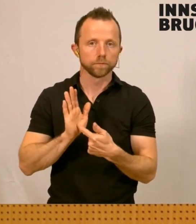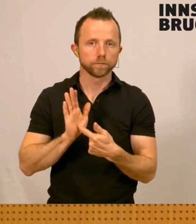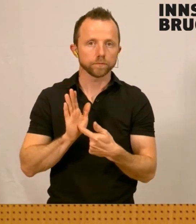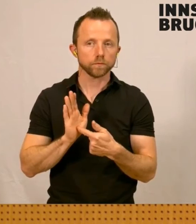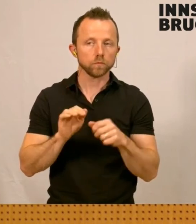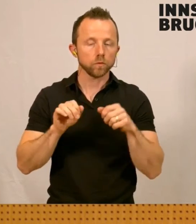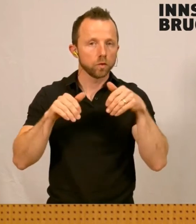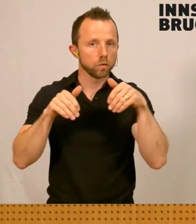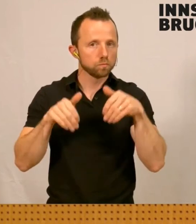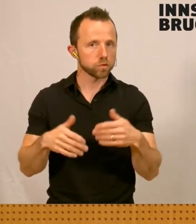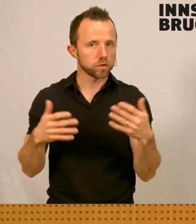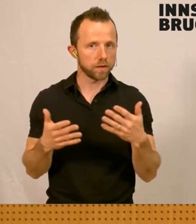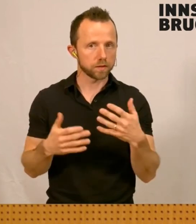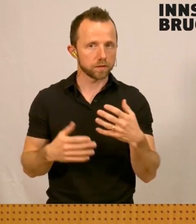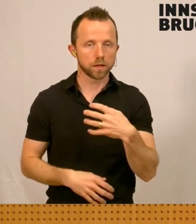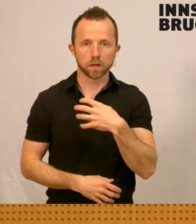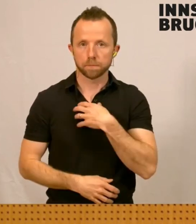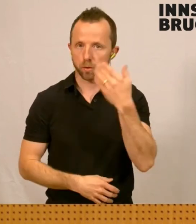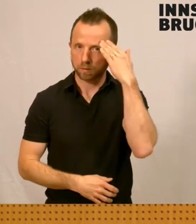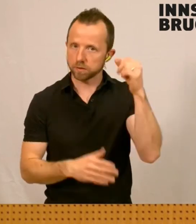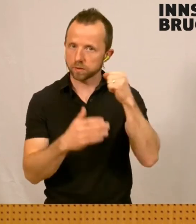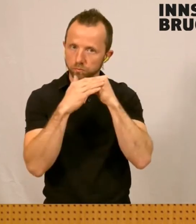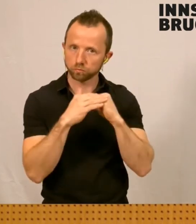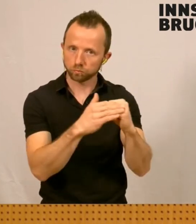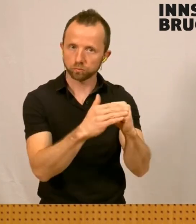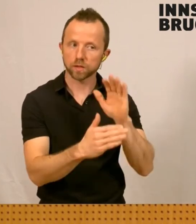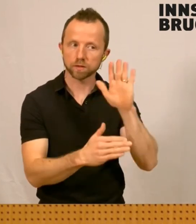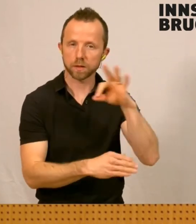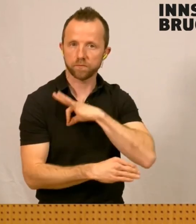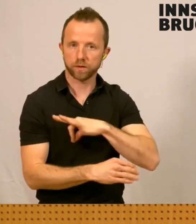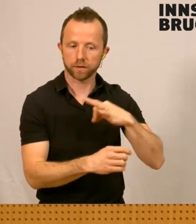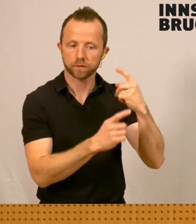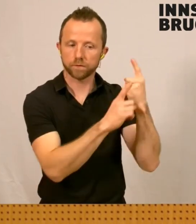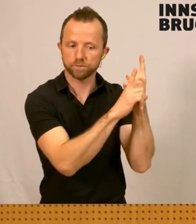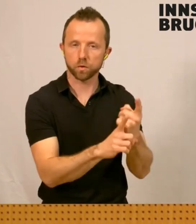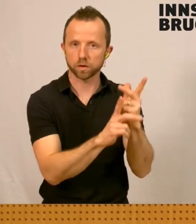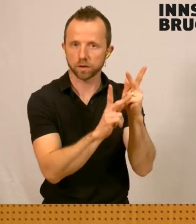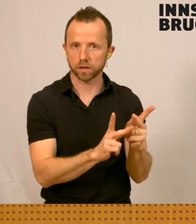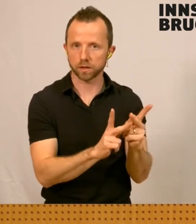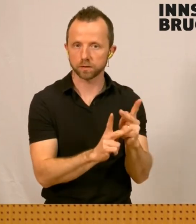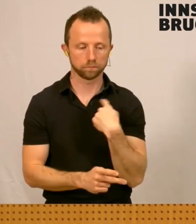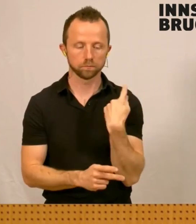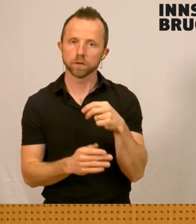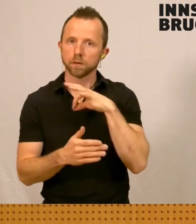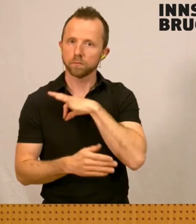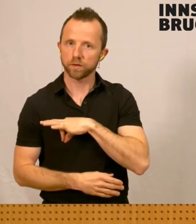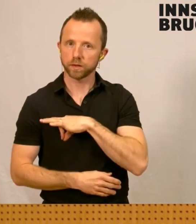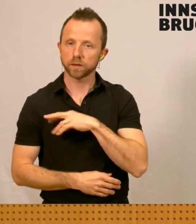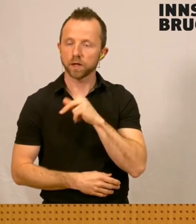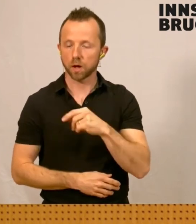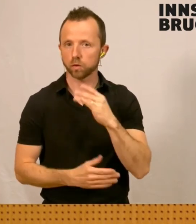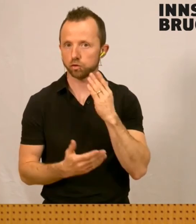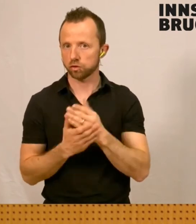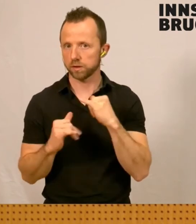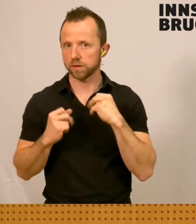müssen alle den Bürgermeister unterstützen, seine Pflicht zu erfüllen. Das ist unsere Pflicht und im Interesse der Stadt